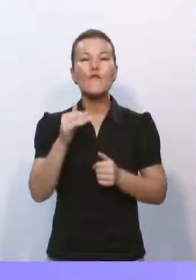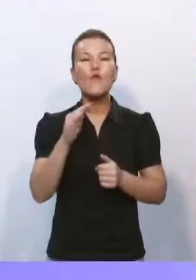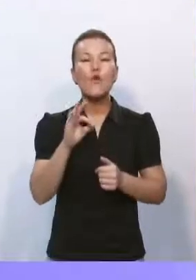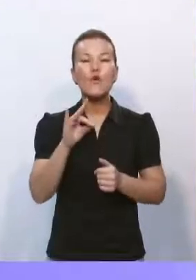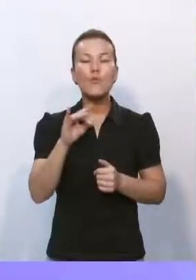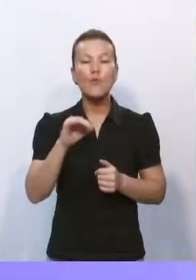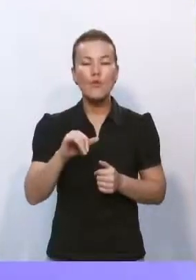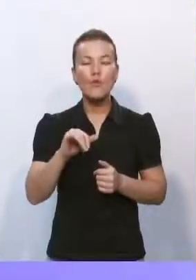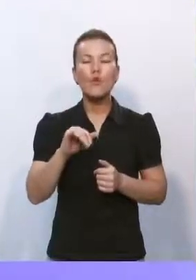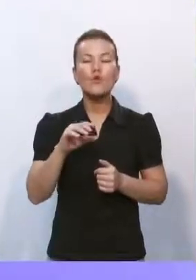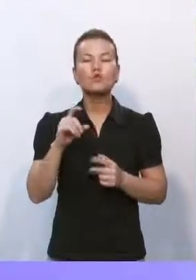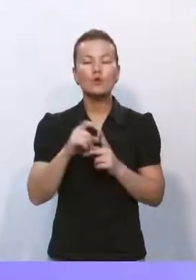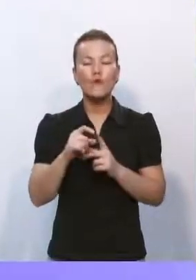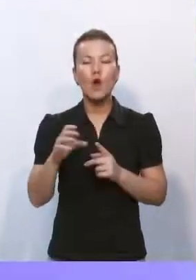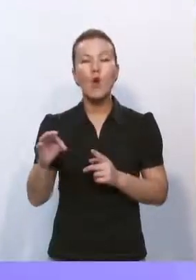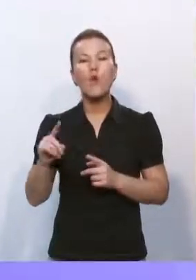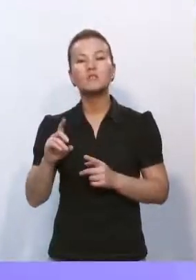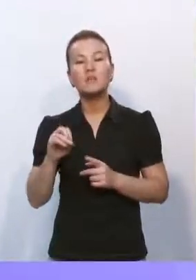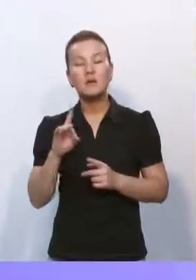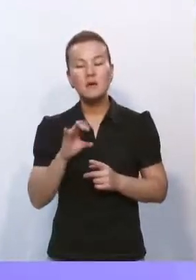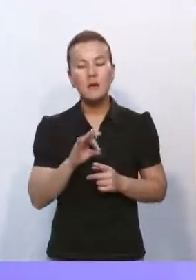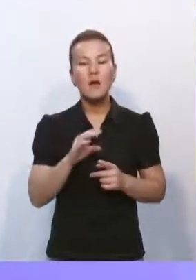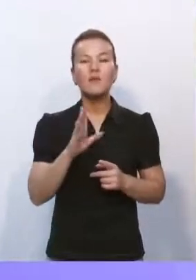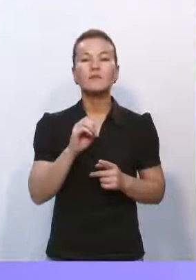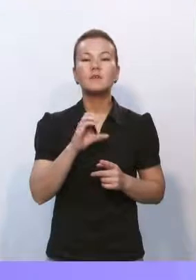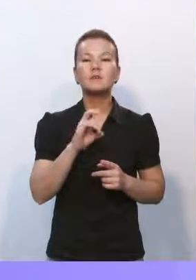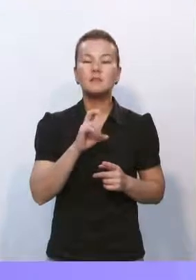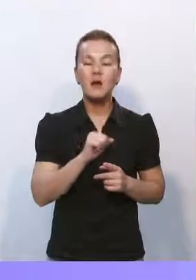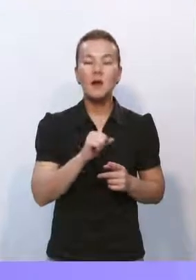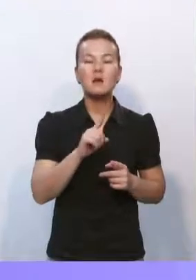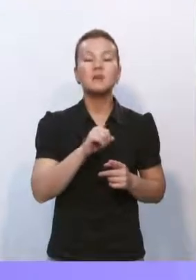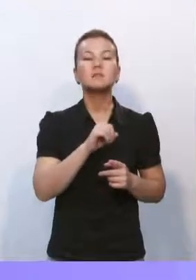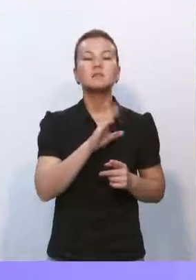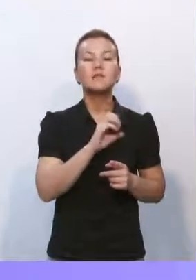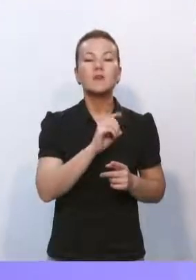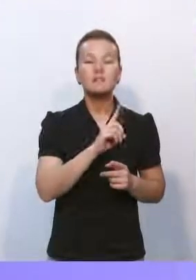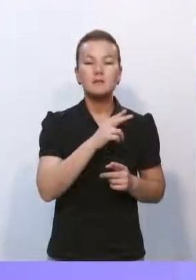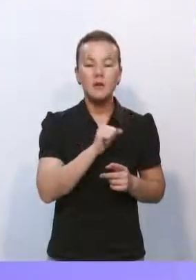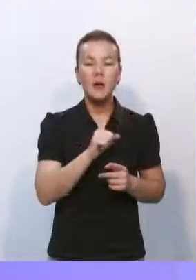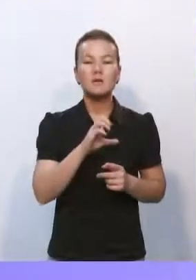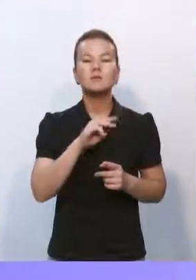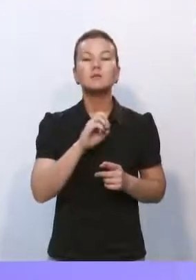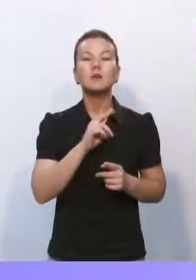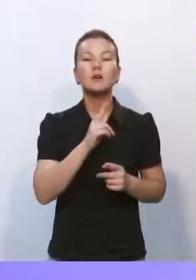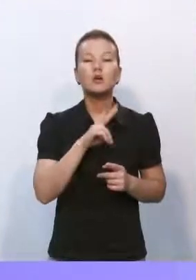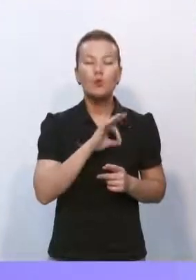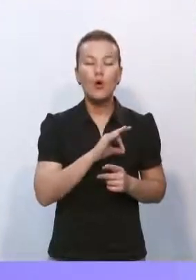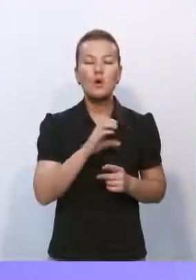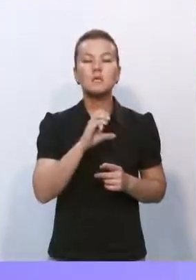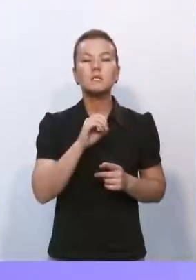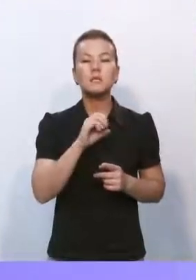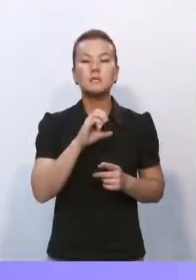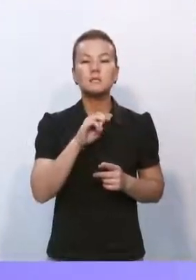слова. Озеро, весна, звезда, стекло,